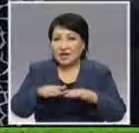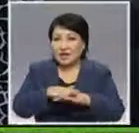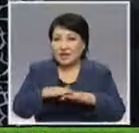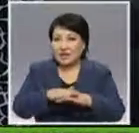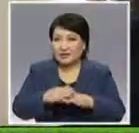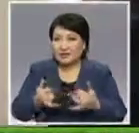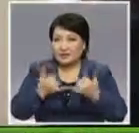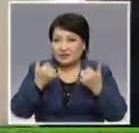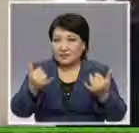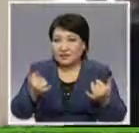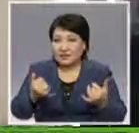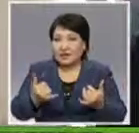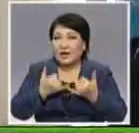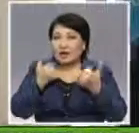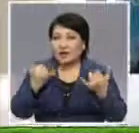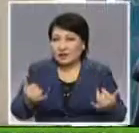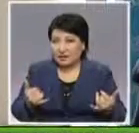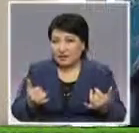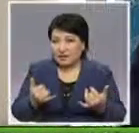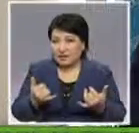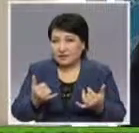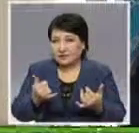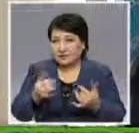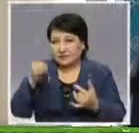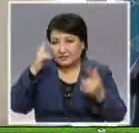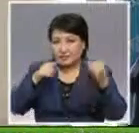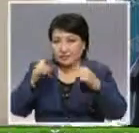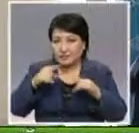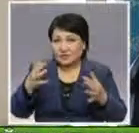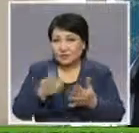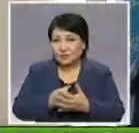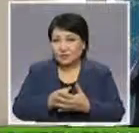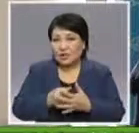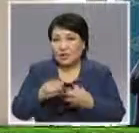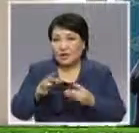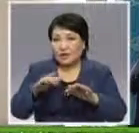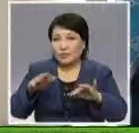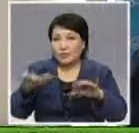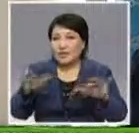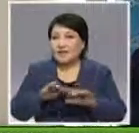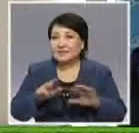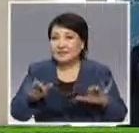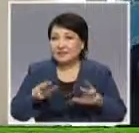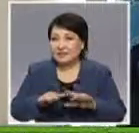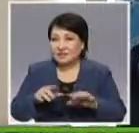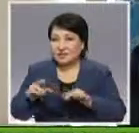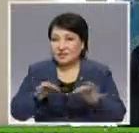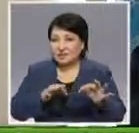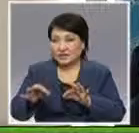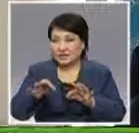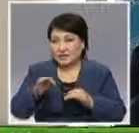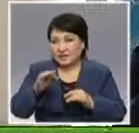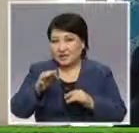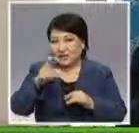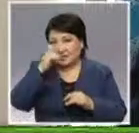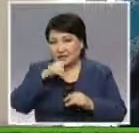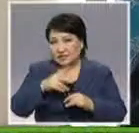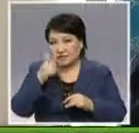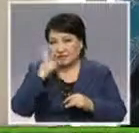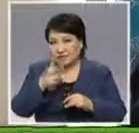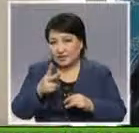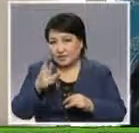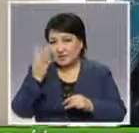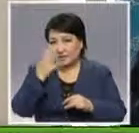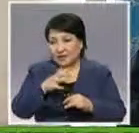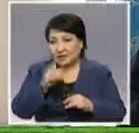дүние жасап шығару. Бұл тактильные шашки, бұл көз көрмейтін және нашар көретін адамдар қолдарымен